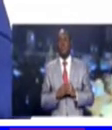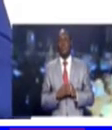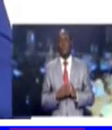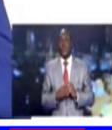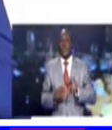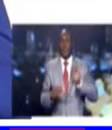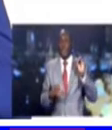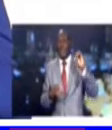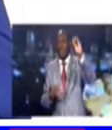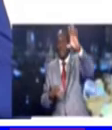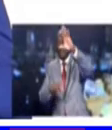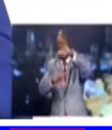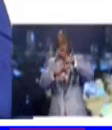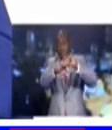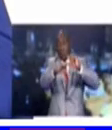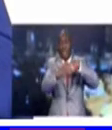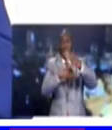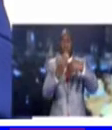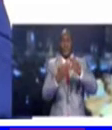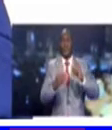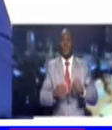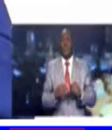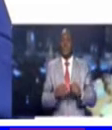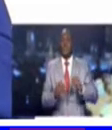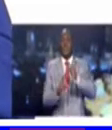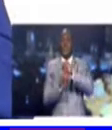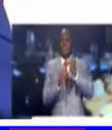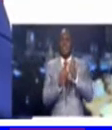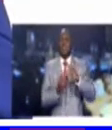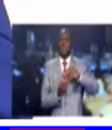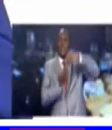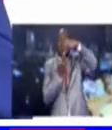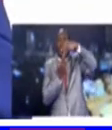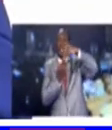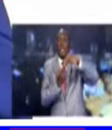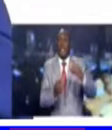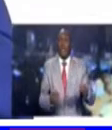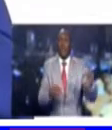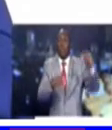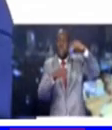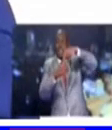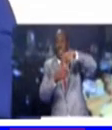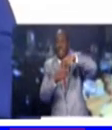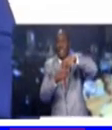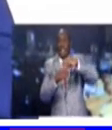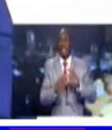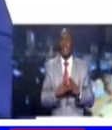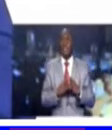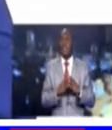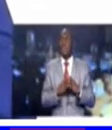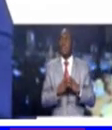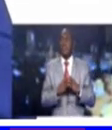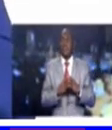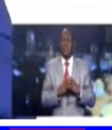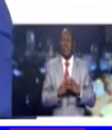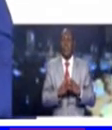je lance un appel à tous au secteur privé et aux partis un des latéraux multilatéraux